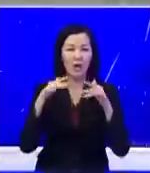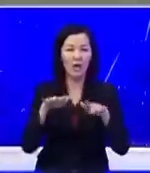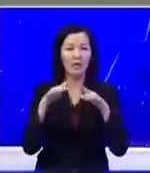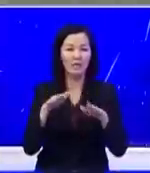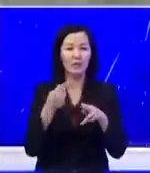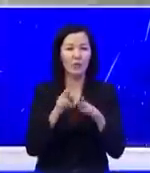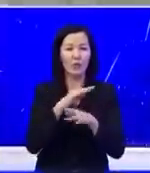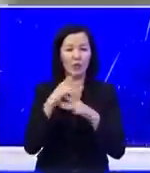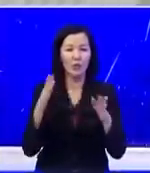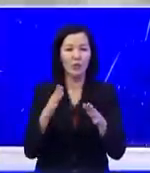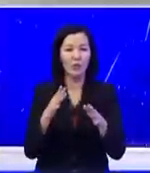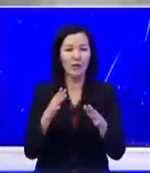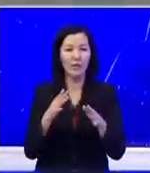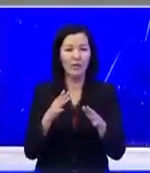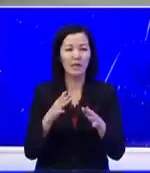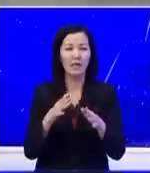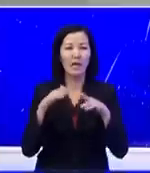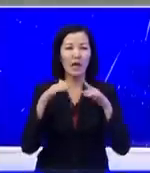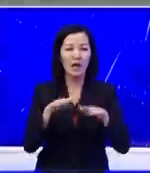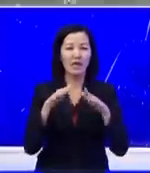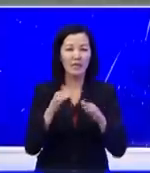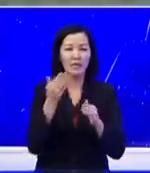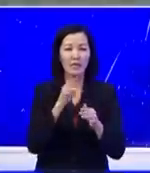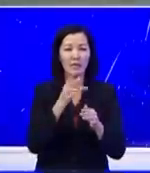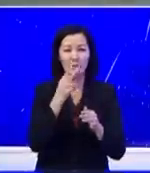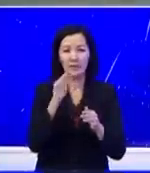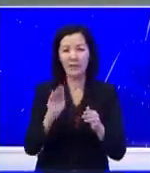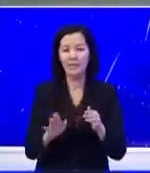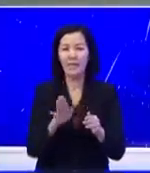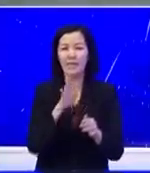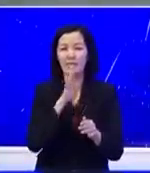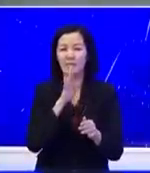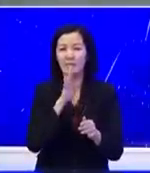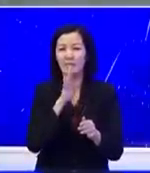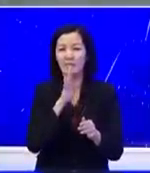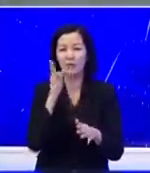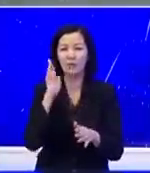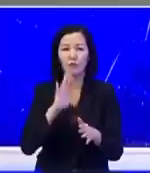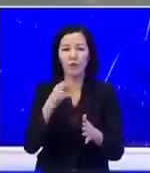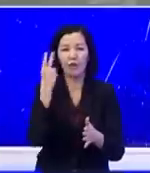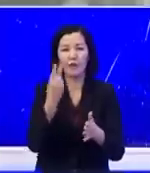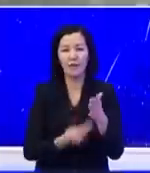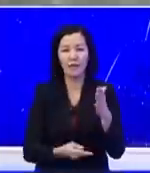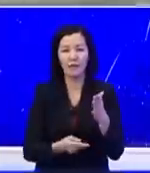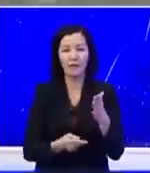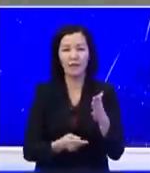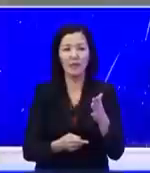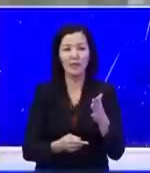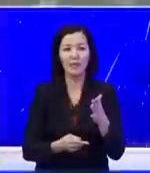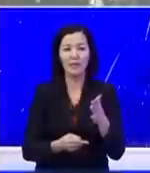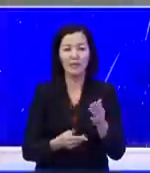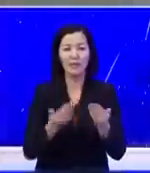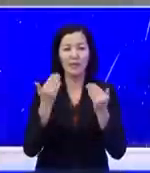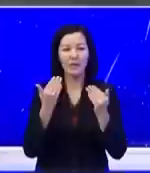Нартас, қойтастарды домалатар, арыны шынашақтай бүлдіршін ересектерді де ағызып әкетеді. Нисада қораның көбігіне көміліп